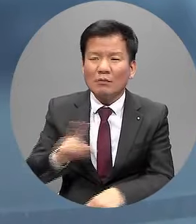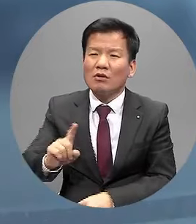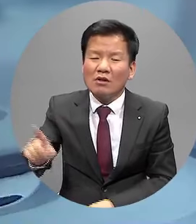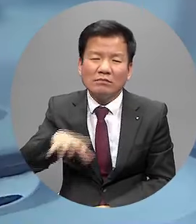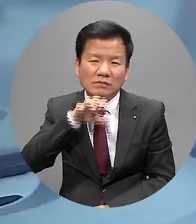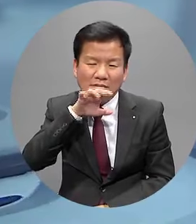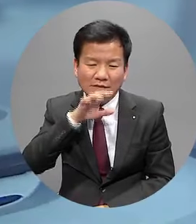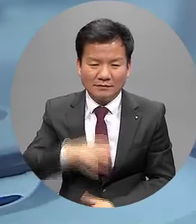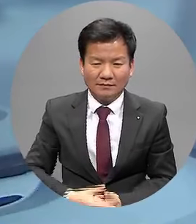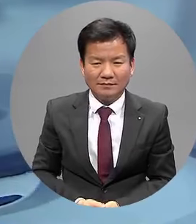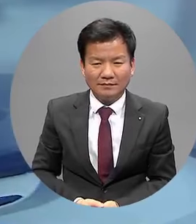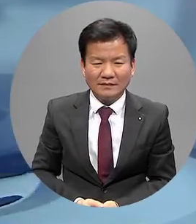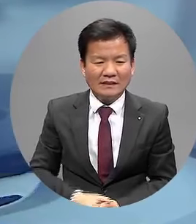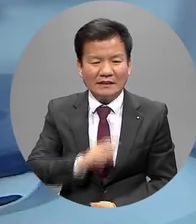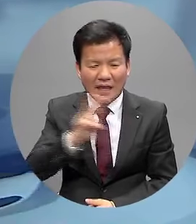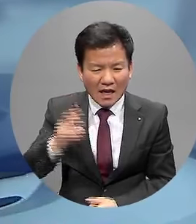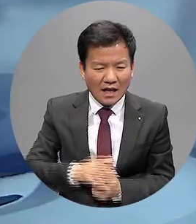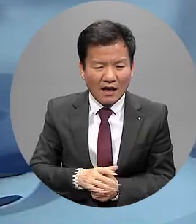꾸짖습니다.